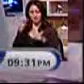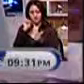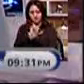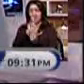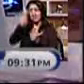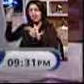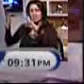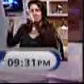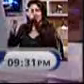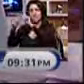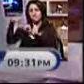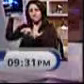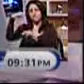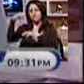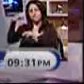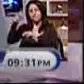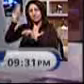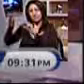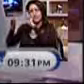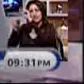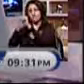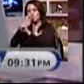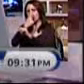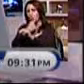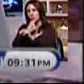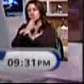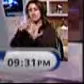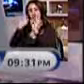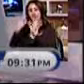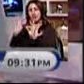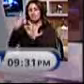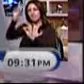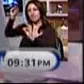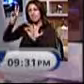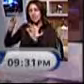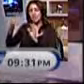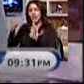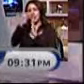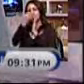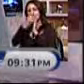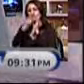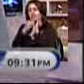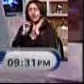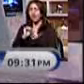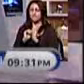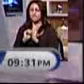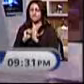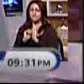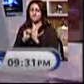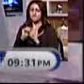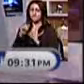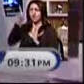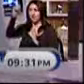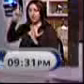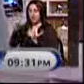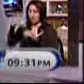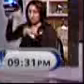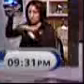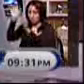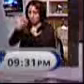بنفس القدر ونفس الاستقامة لمحمد مرسي. فأصبحنا في وضع عجيب جدا يا تطلق سراح حسني مبارك يا